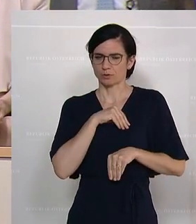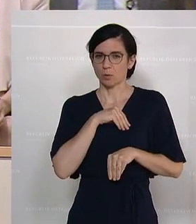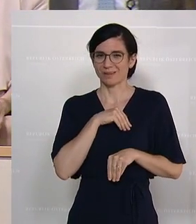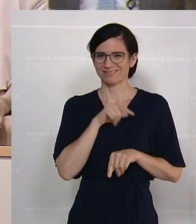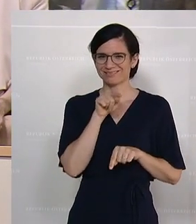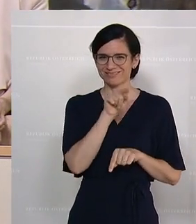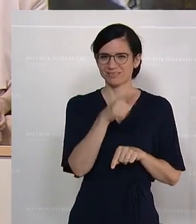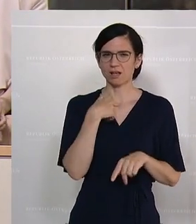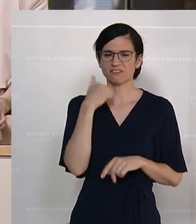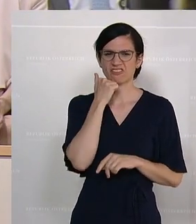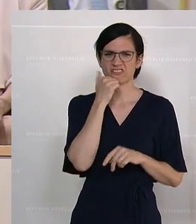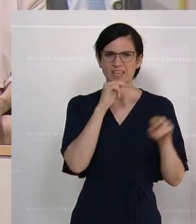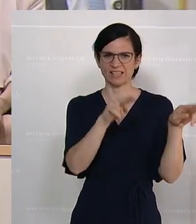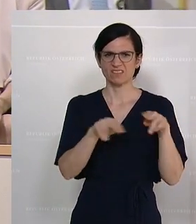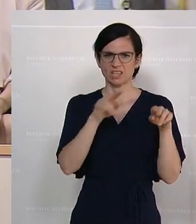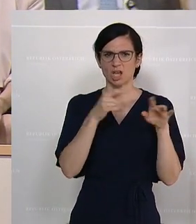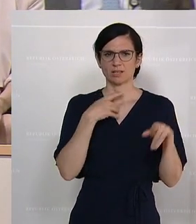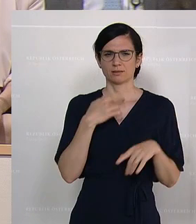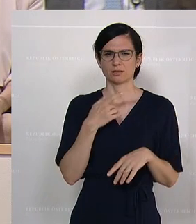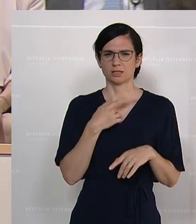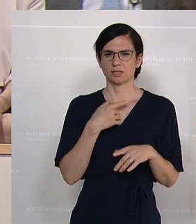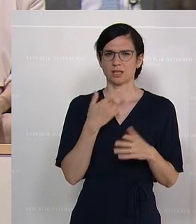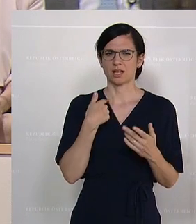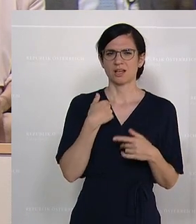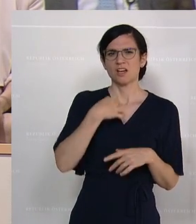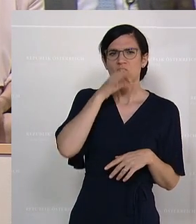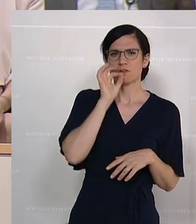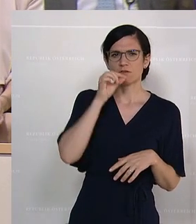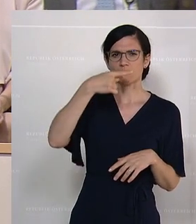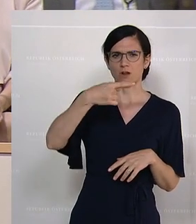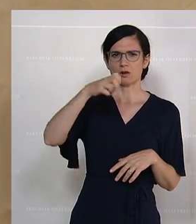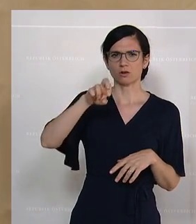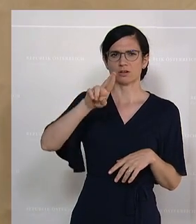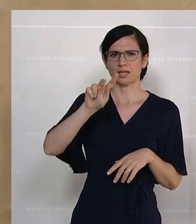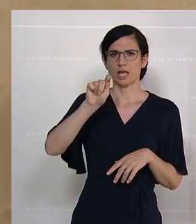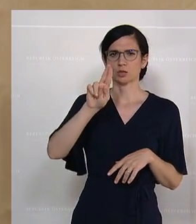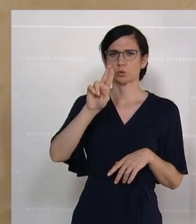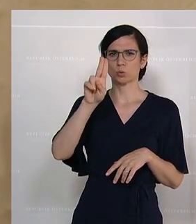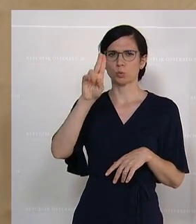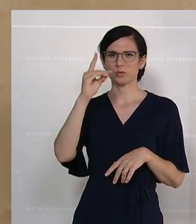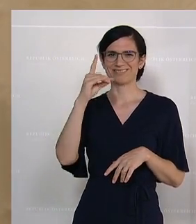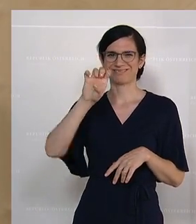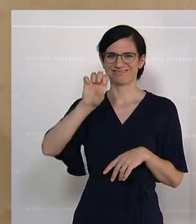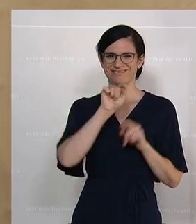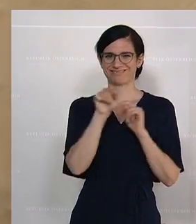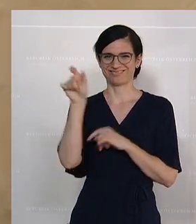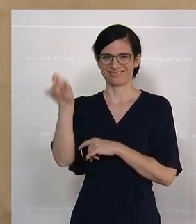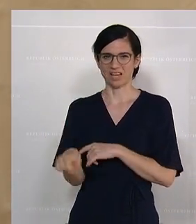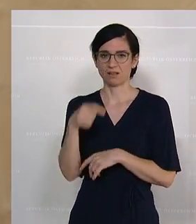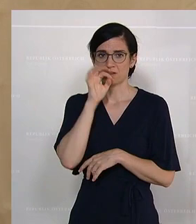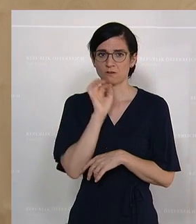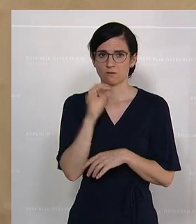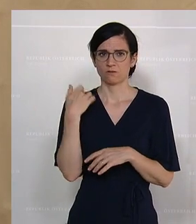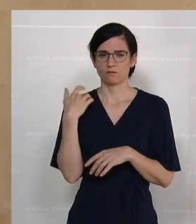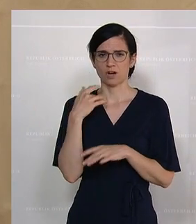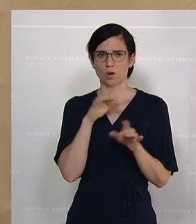fake video an das dirty campaigning von der frau gertrude wo sich dann herausgestellt hat dass die geschichte gar nicht gestimmt hat dass es